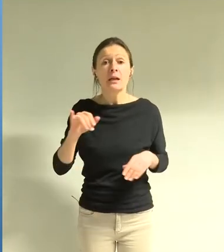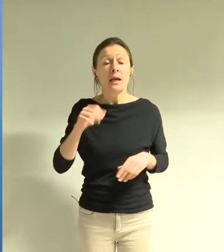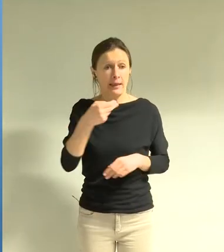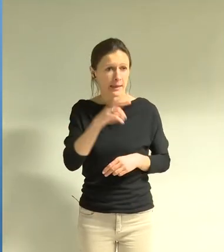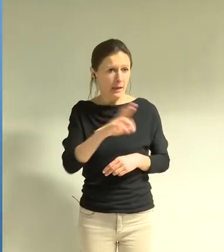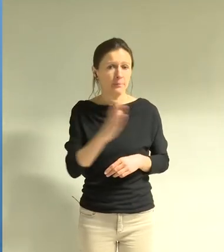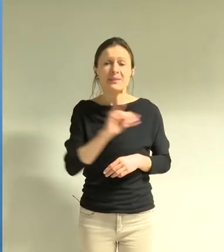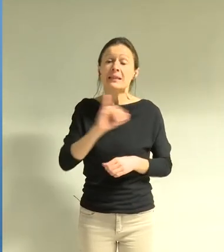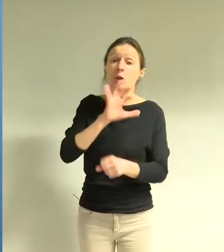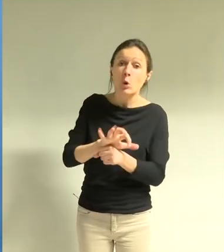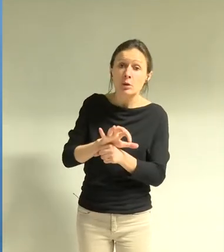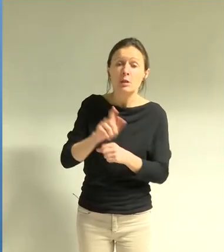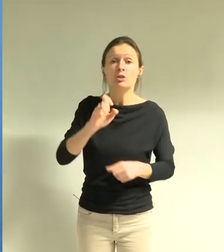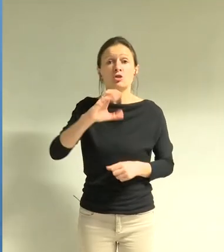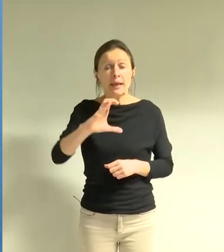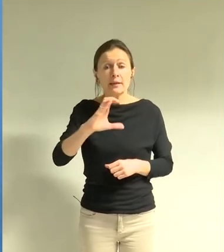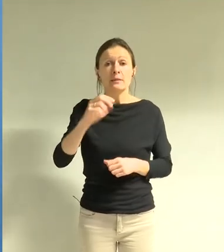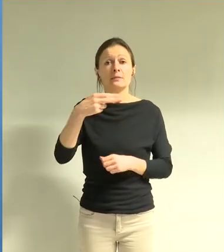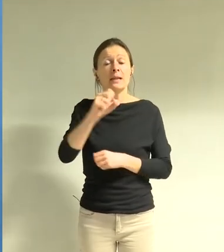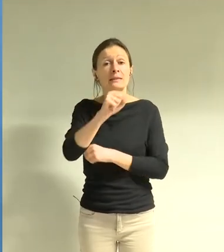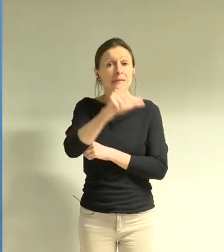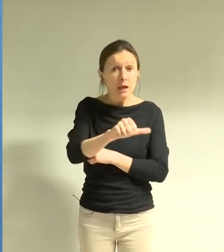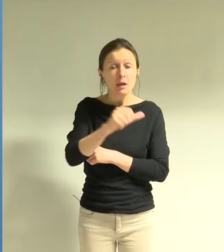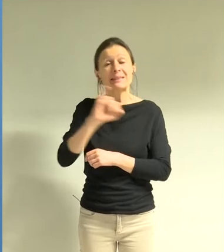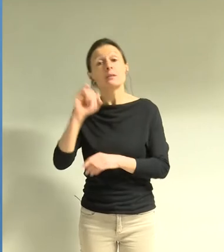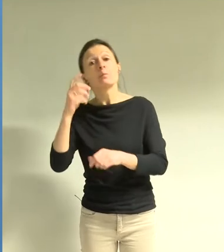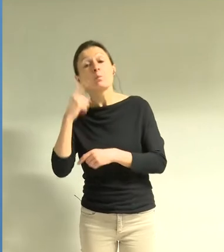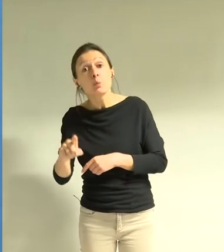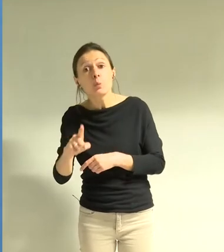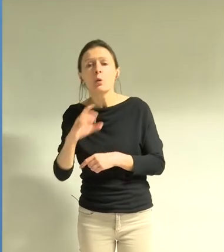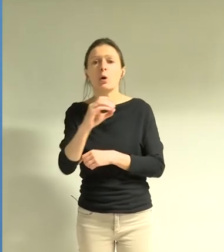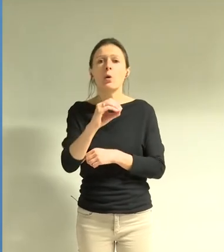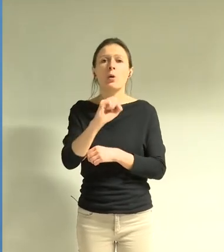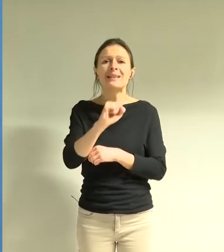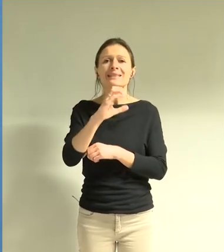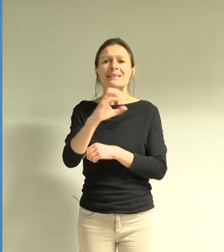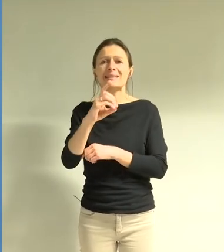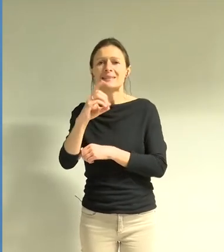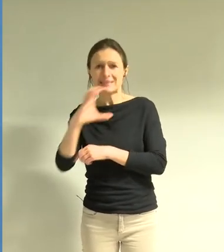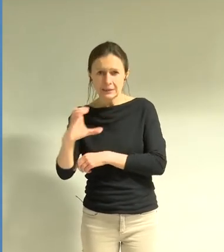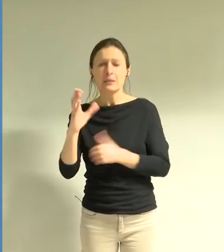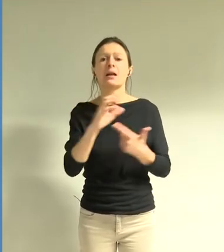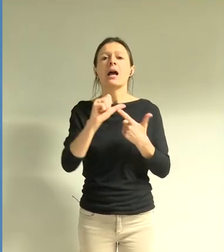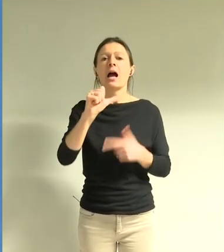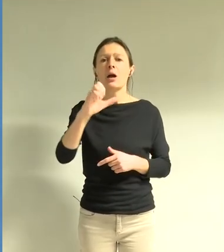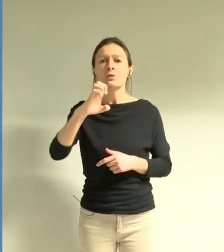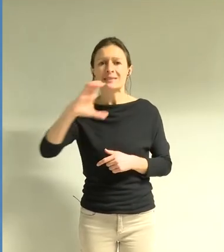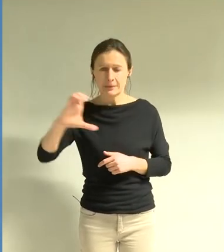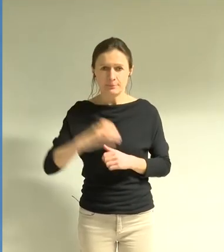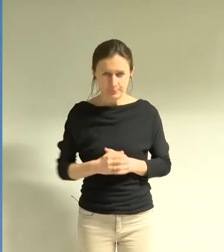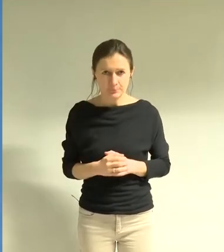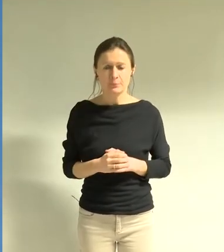contre jec nasa qui votent pour ou un cd c c est à eux c est